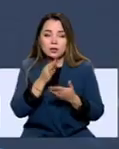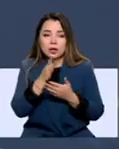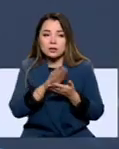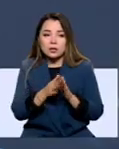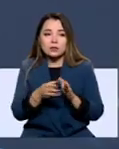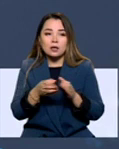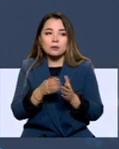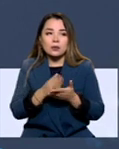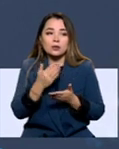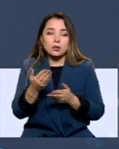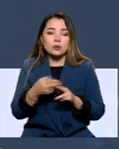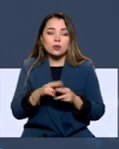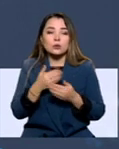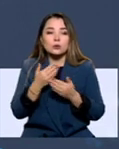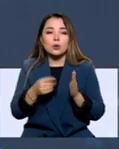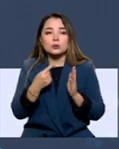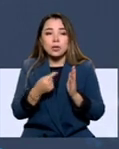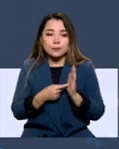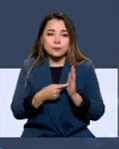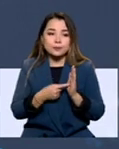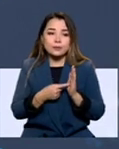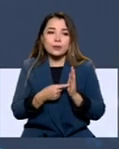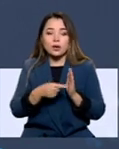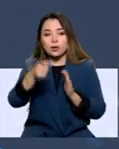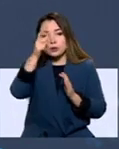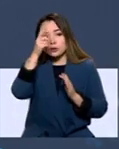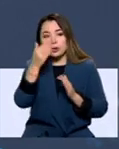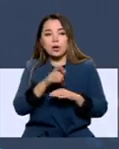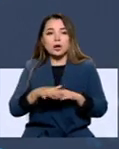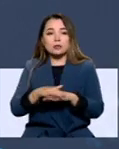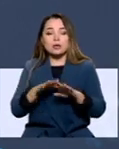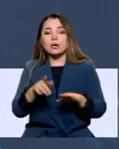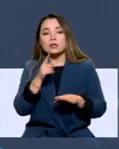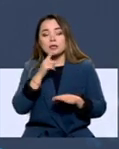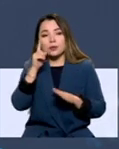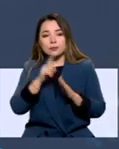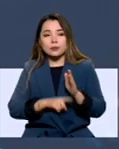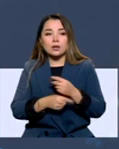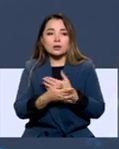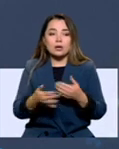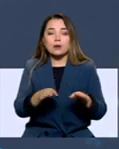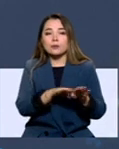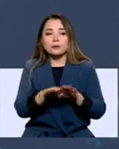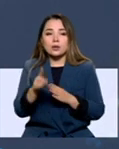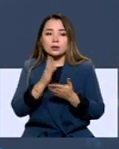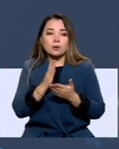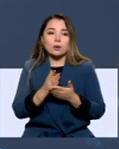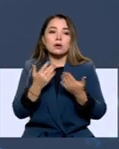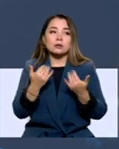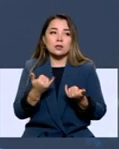да. Султан Акимова, энди соңгу сурагым, түркү халыктарынын тили, дили ортак деп жатырбыз.